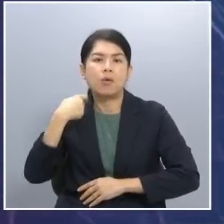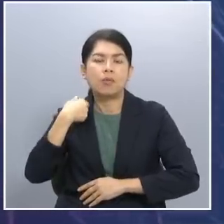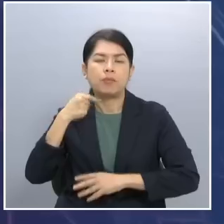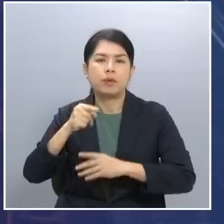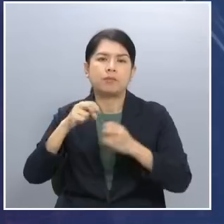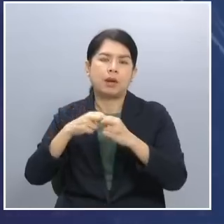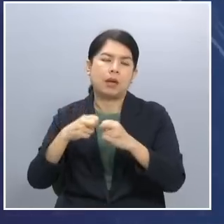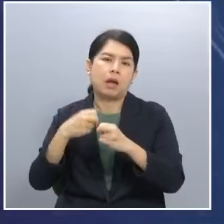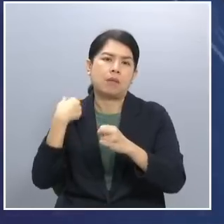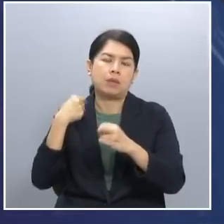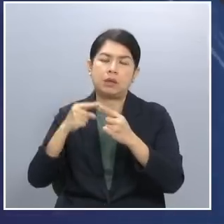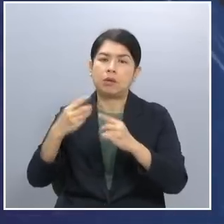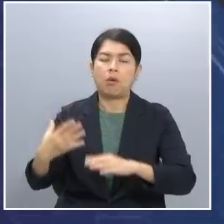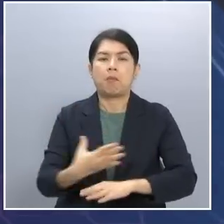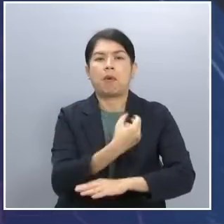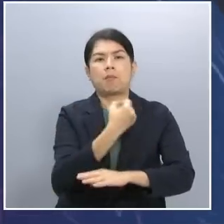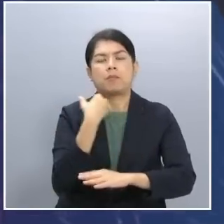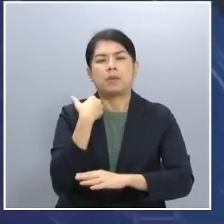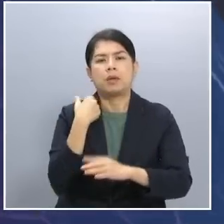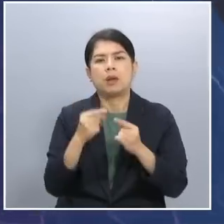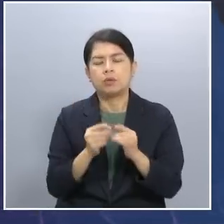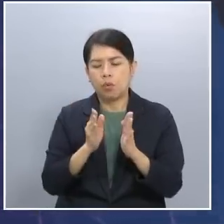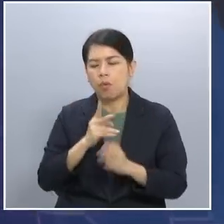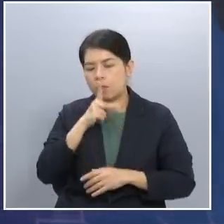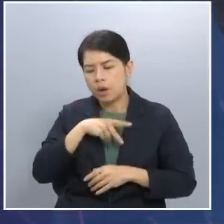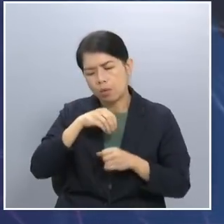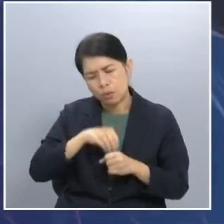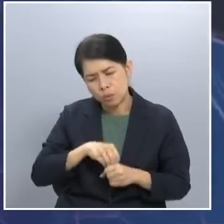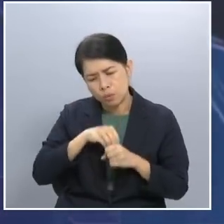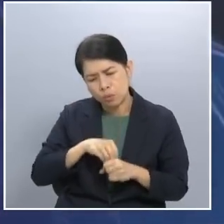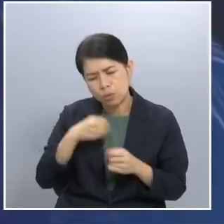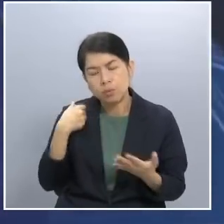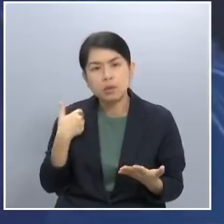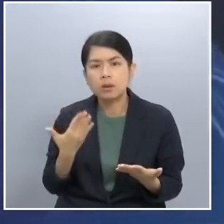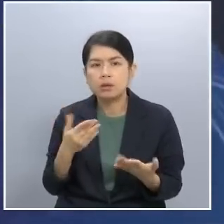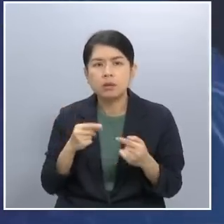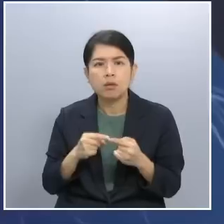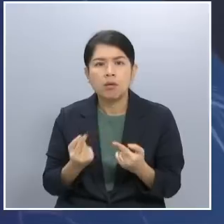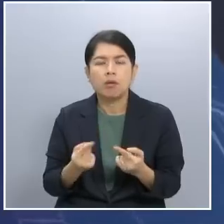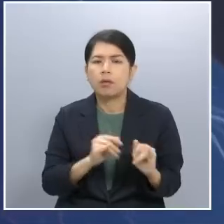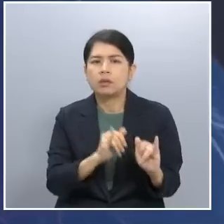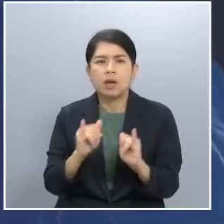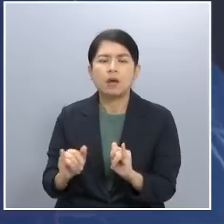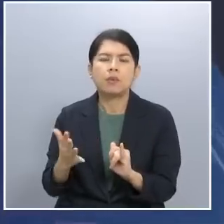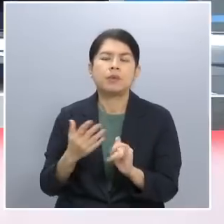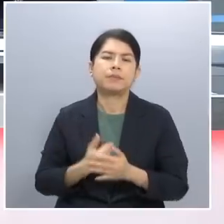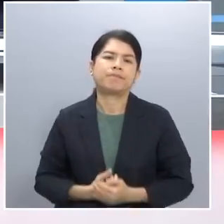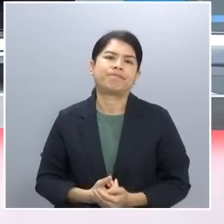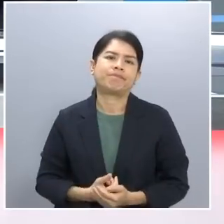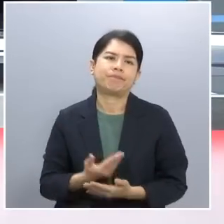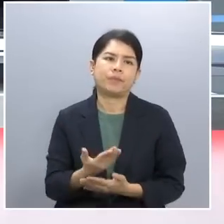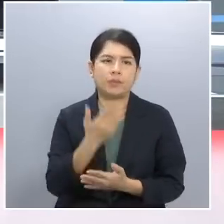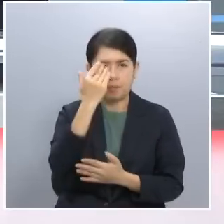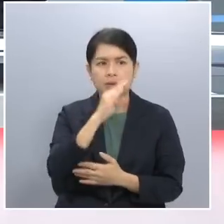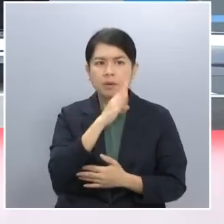ไงคราวนี้ก็ต้องไปนั่งขอร้องไปนั่งออกเถอะอย่างนี้เรื่องมันควรจะจบตั้งแต่มีการเอาบ้านมา